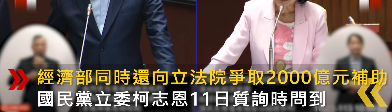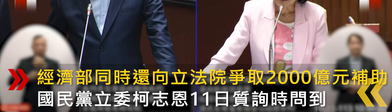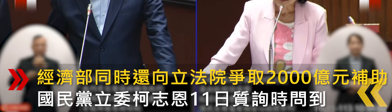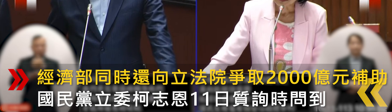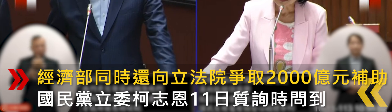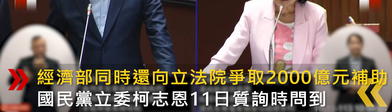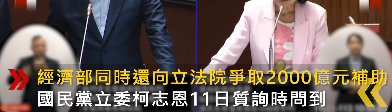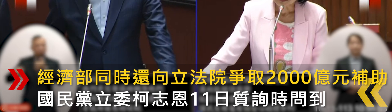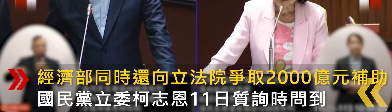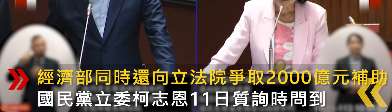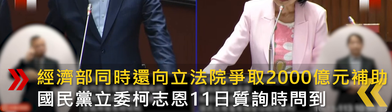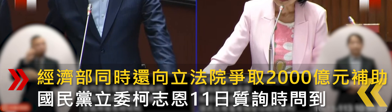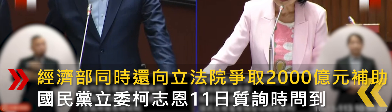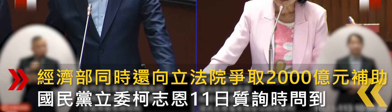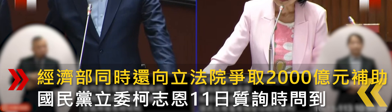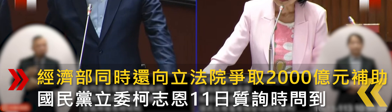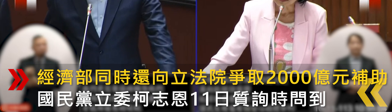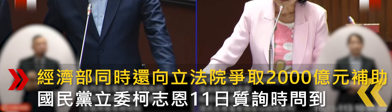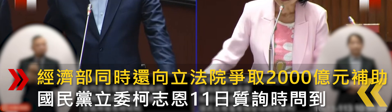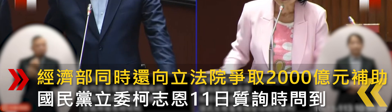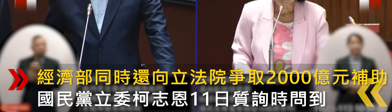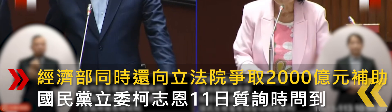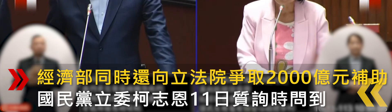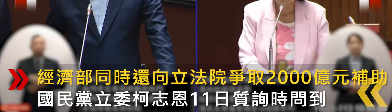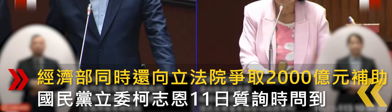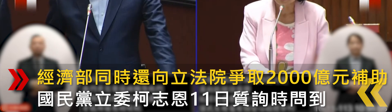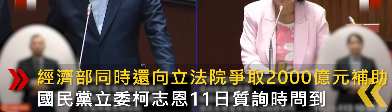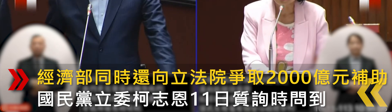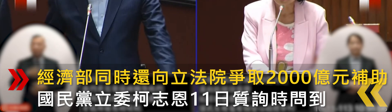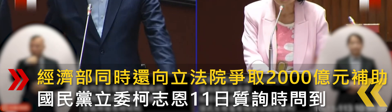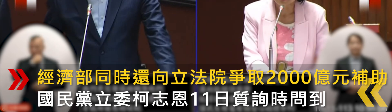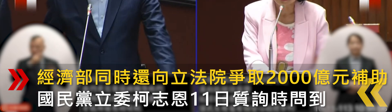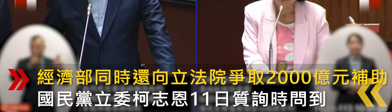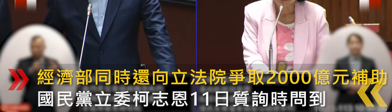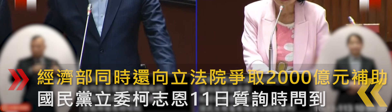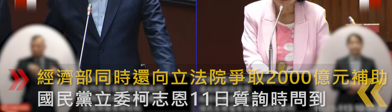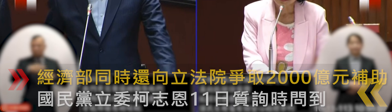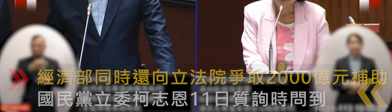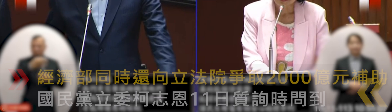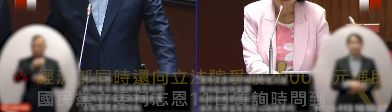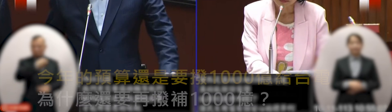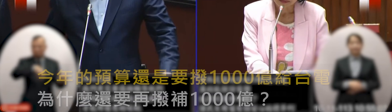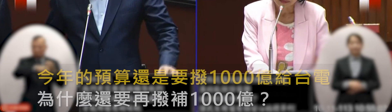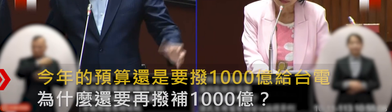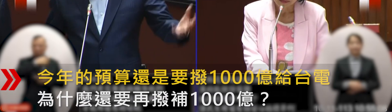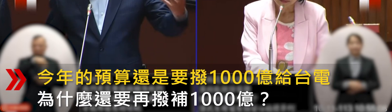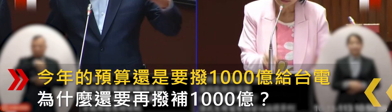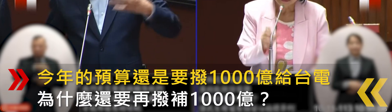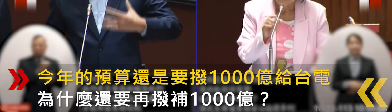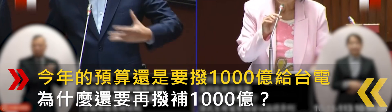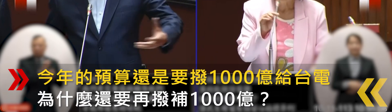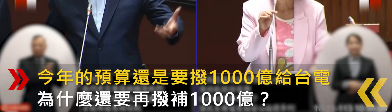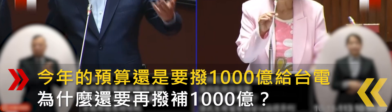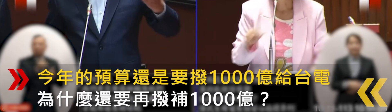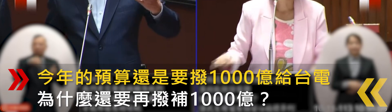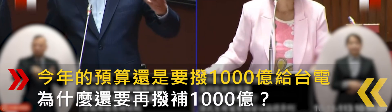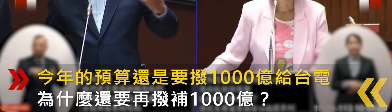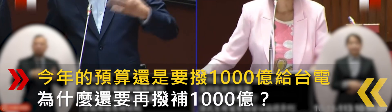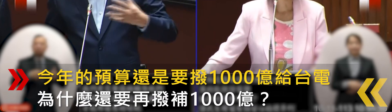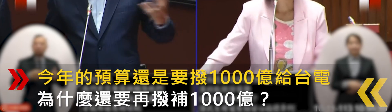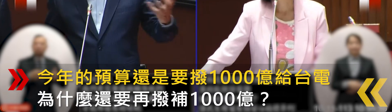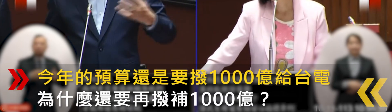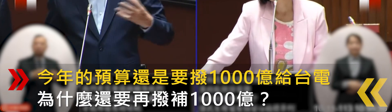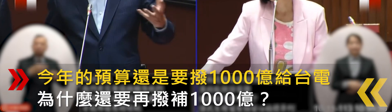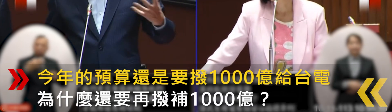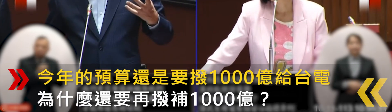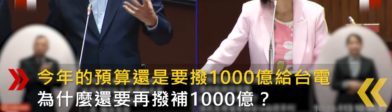后我们可以改善这个台电的这个财务。我相信我们现在因为这个